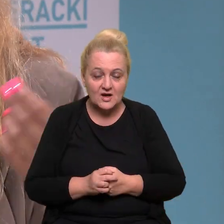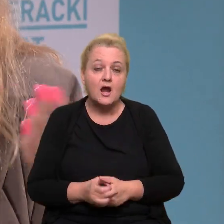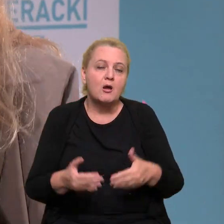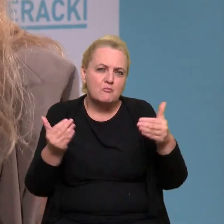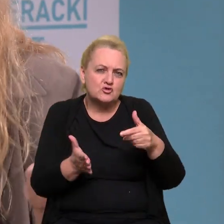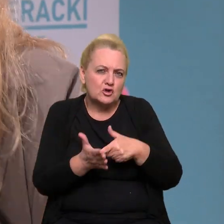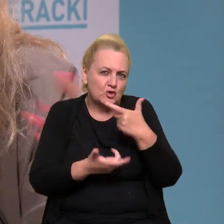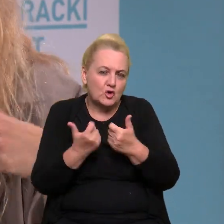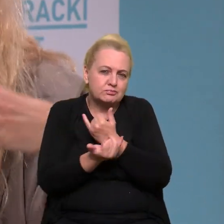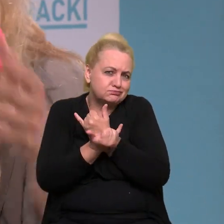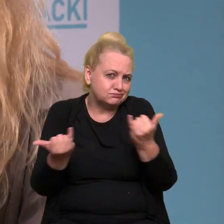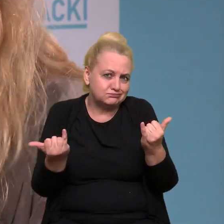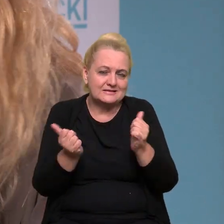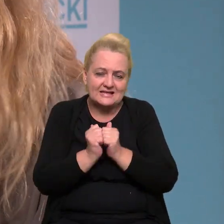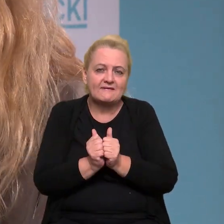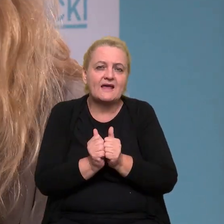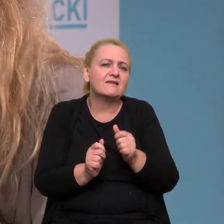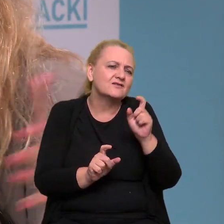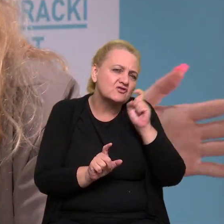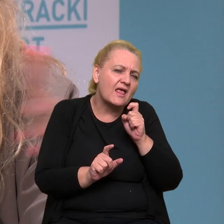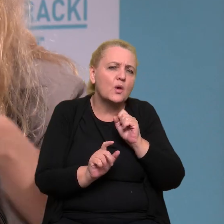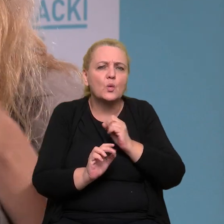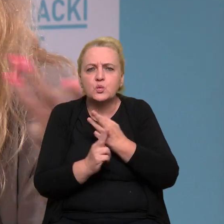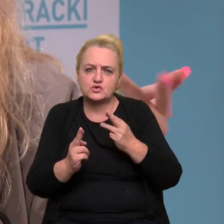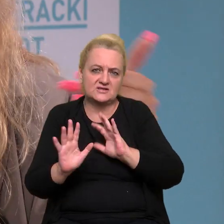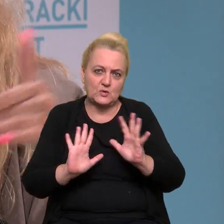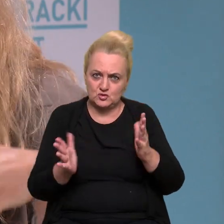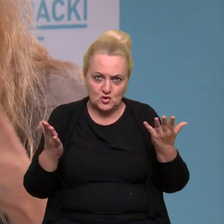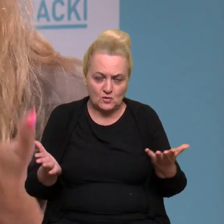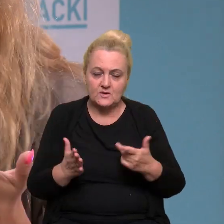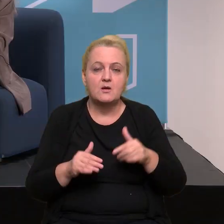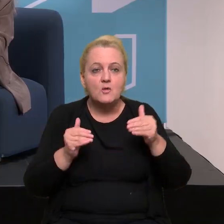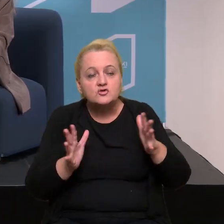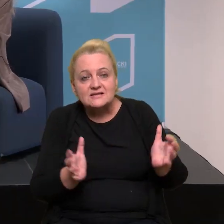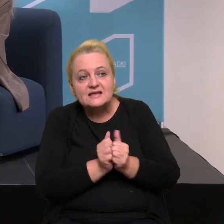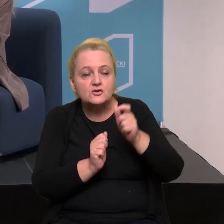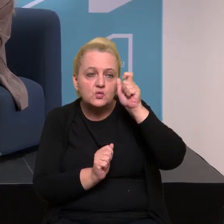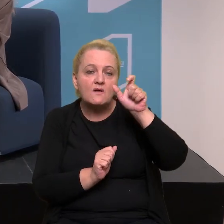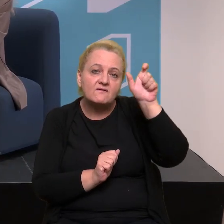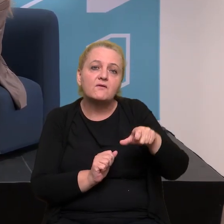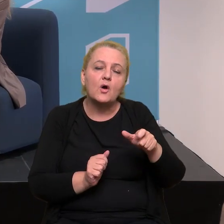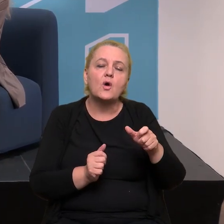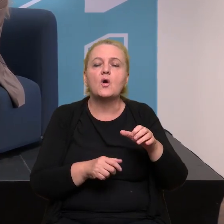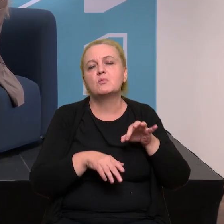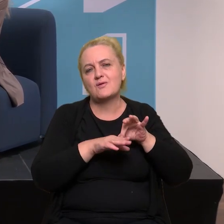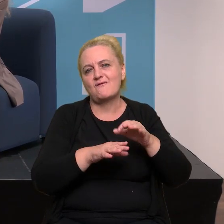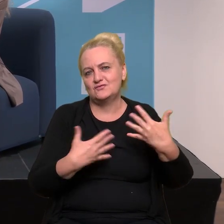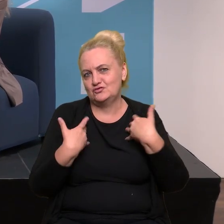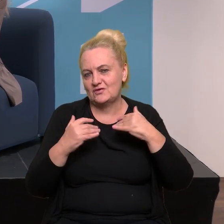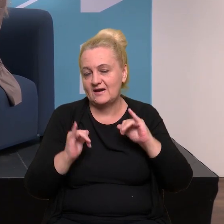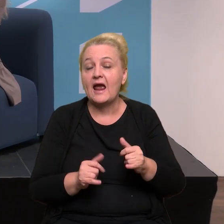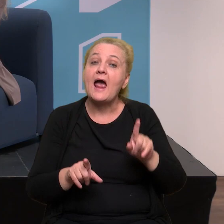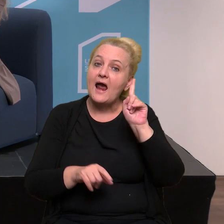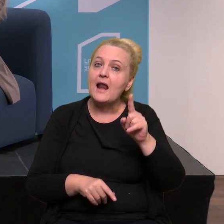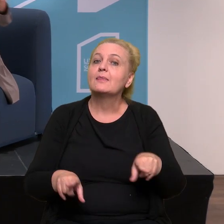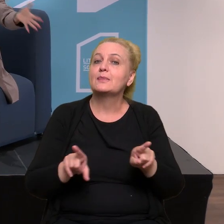Można to robić, różne rzeczy robić źle na różne sposoby, więc można sobie wyszukać, jak człowiek będzie swoje życie kształtować.